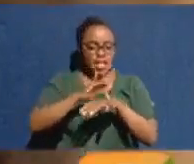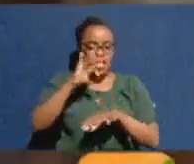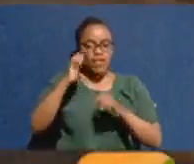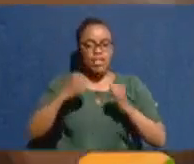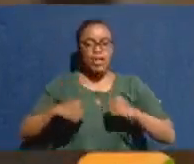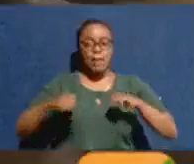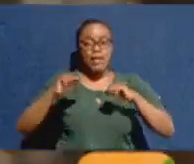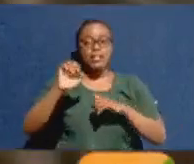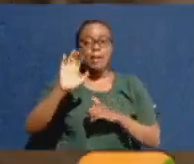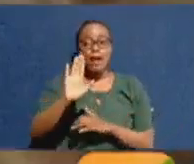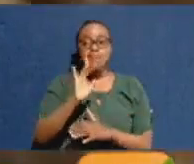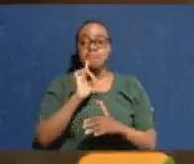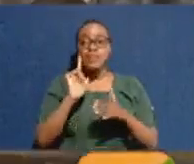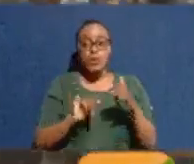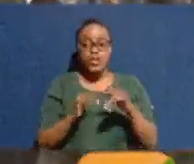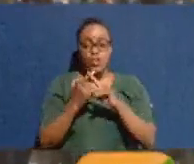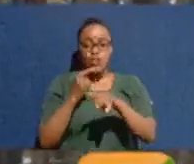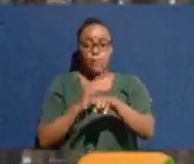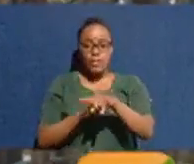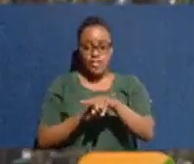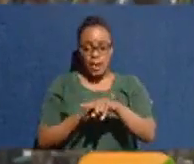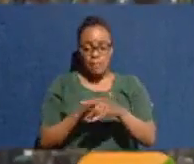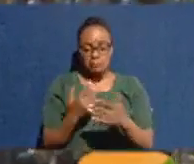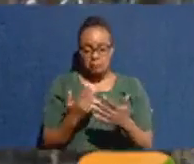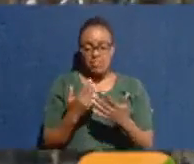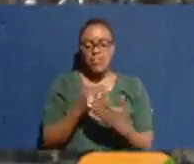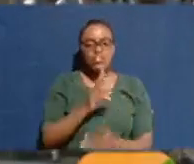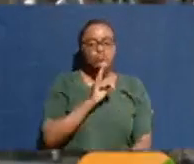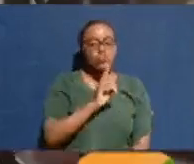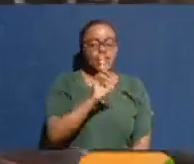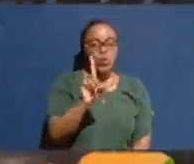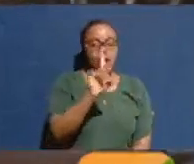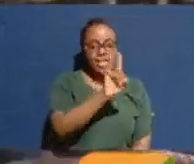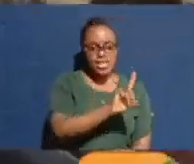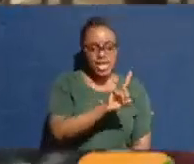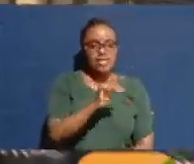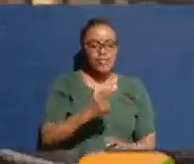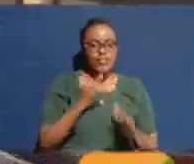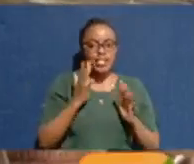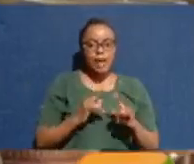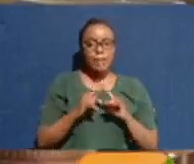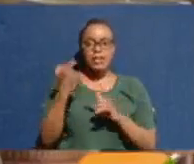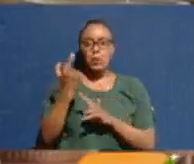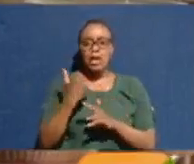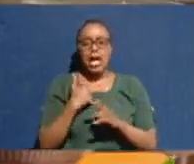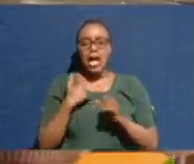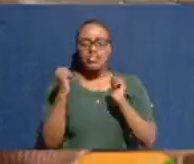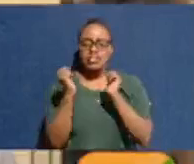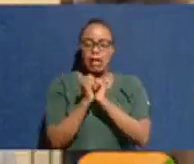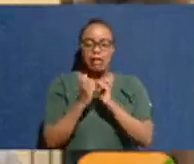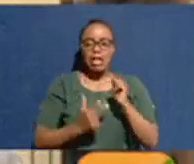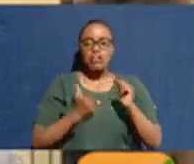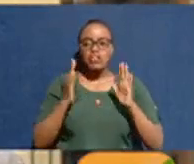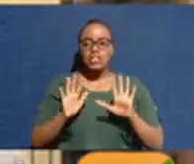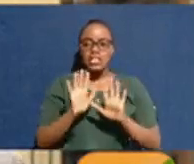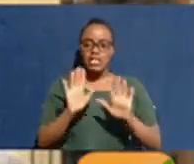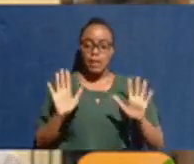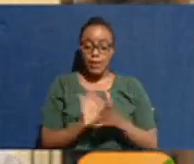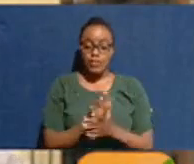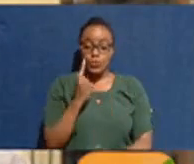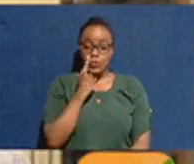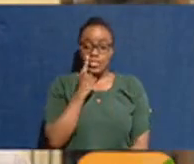wao, akisema kutoka kwa wateja watalii 200 kwa siku, sasa wanapokea wateja 10 pekee. Tukiangalia kwa